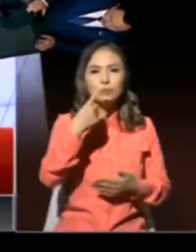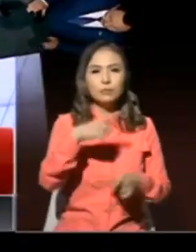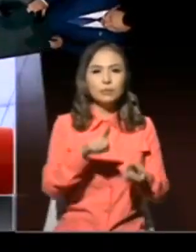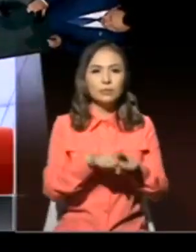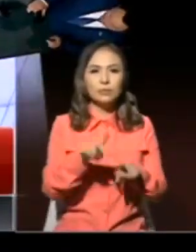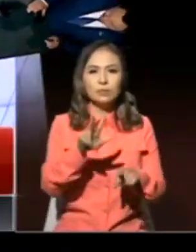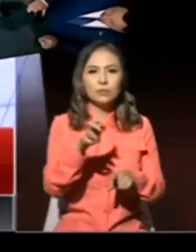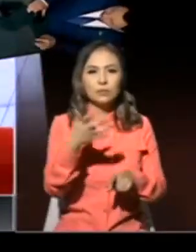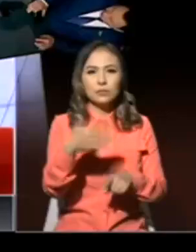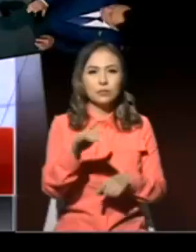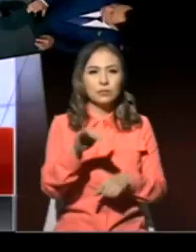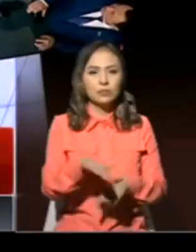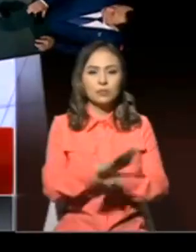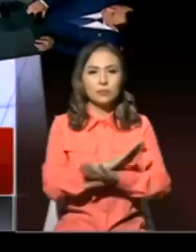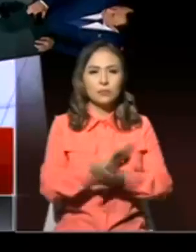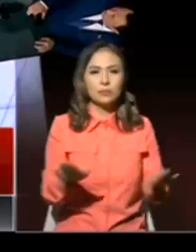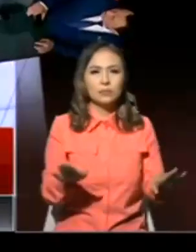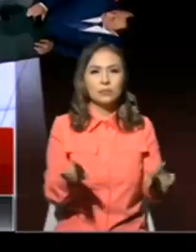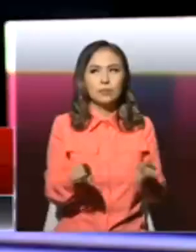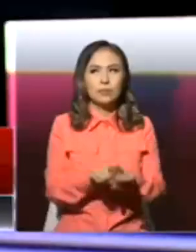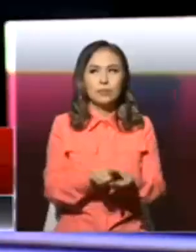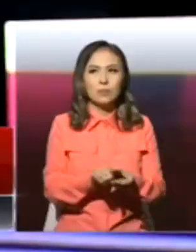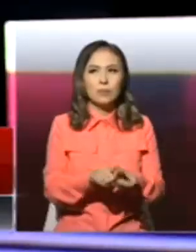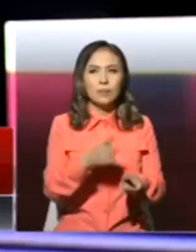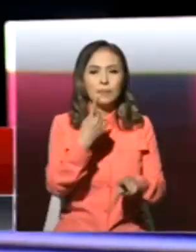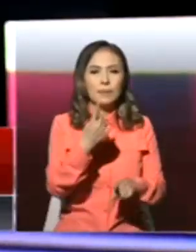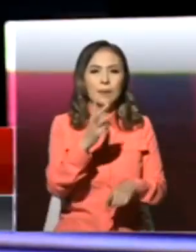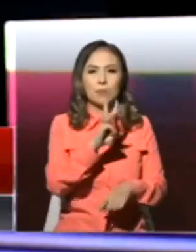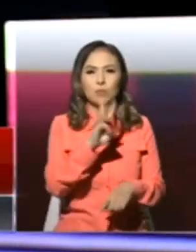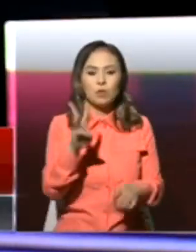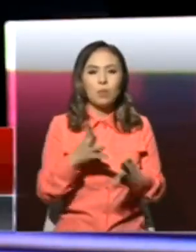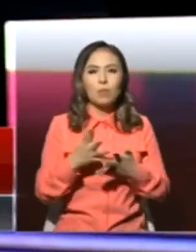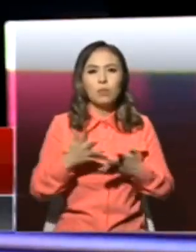350 мың емес. Ол 1 миллионнан астам.